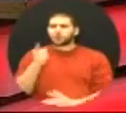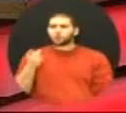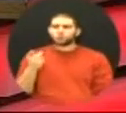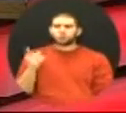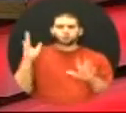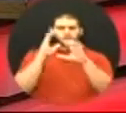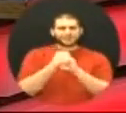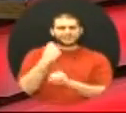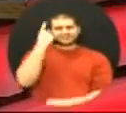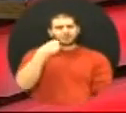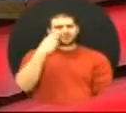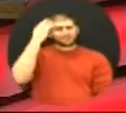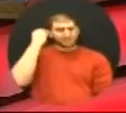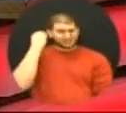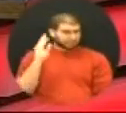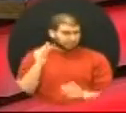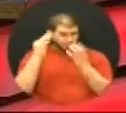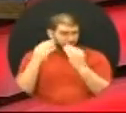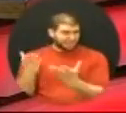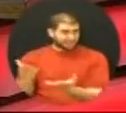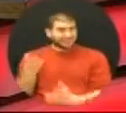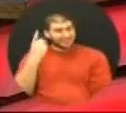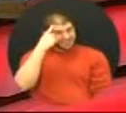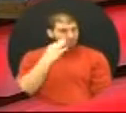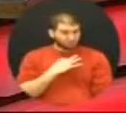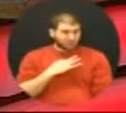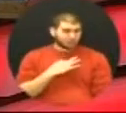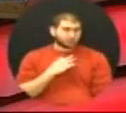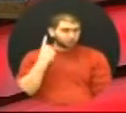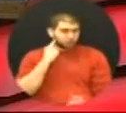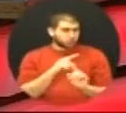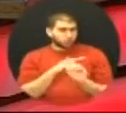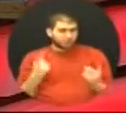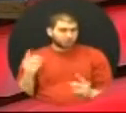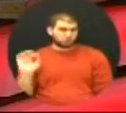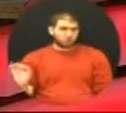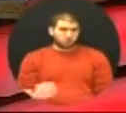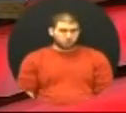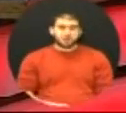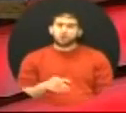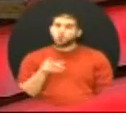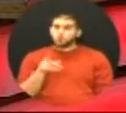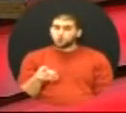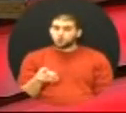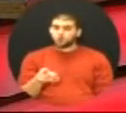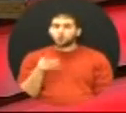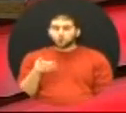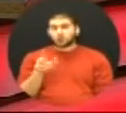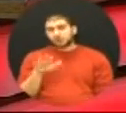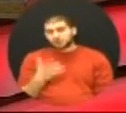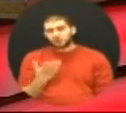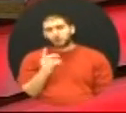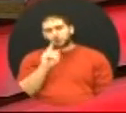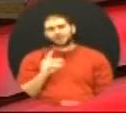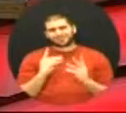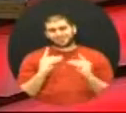את הזהות הפלסטינית, עם כל הכבוד, דעתי נשמעה בצורה שונה מאשר שלו, והוא, את יודעת משהו? כנראה שגם